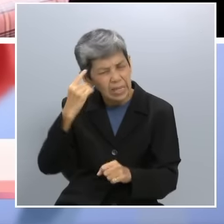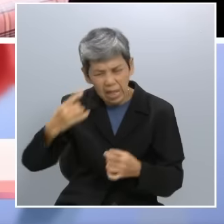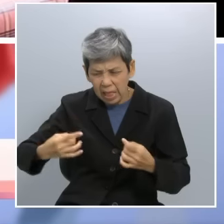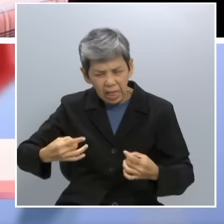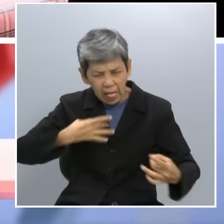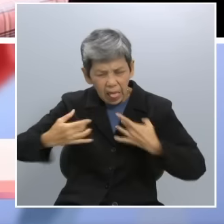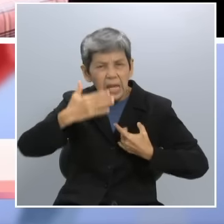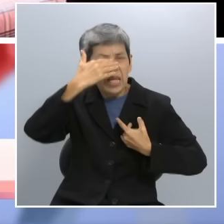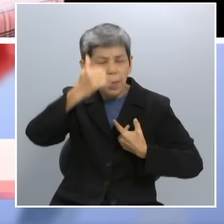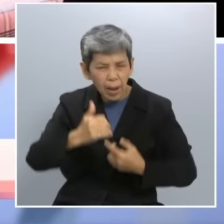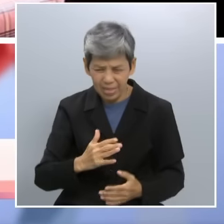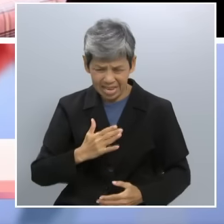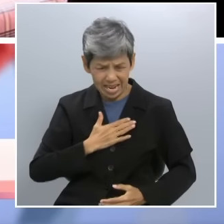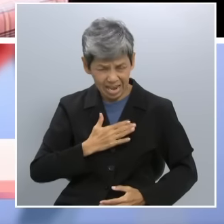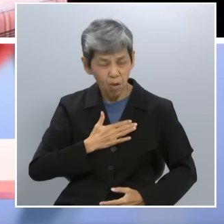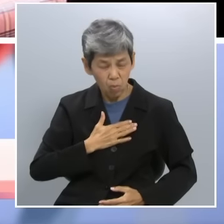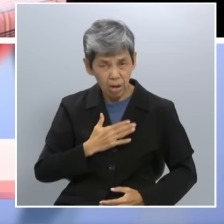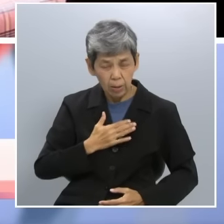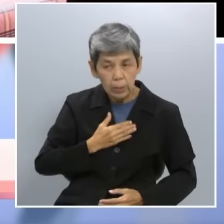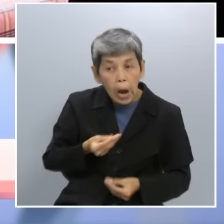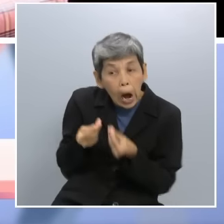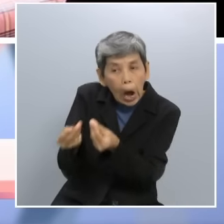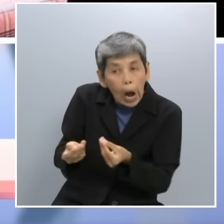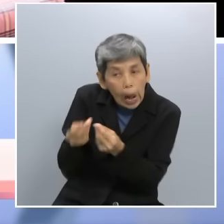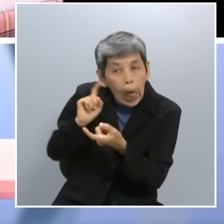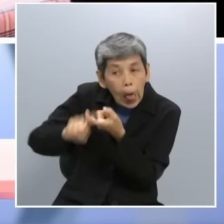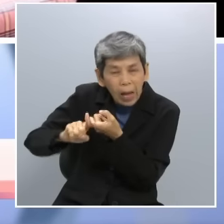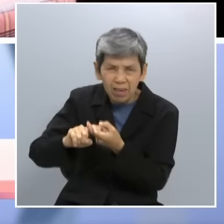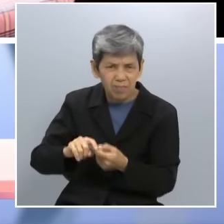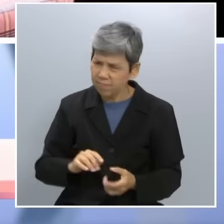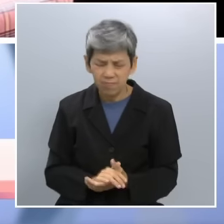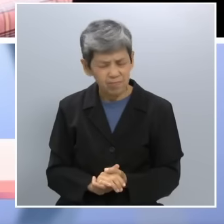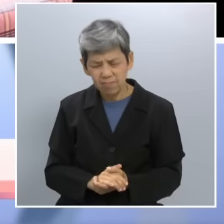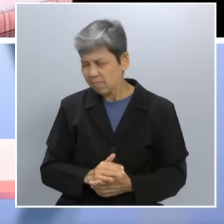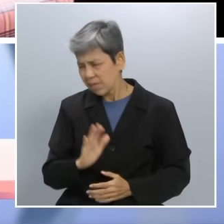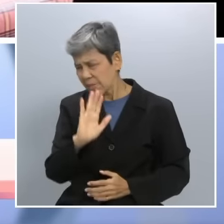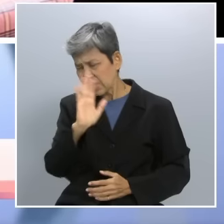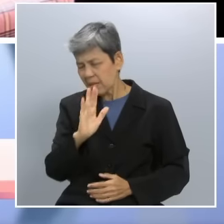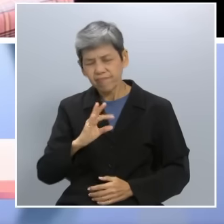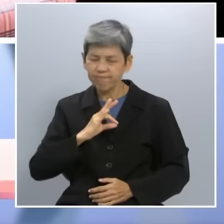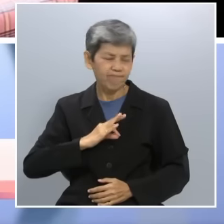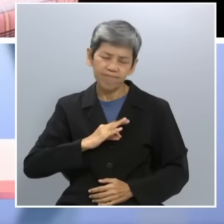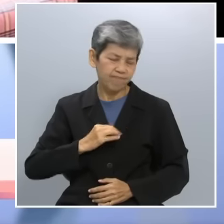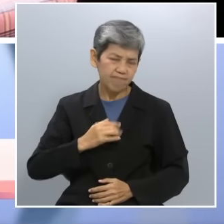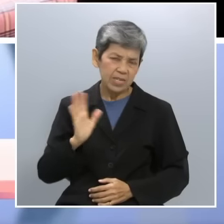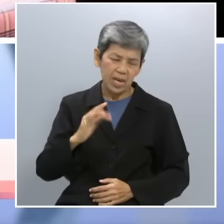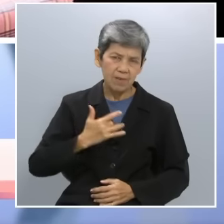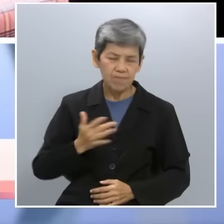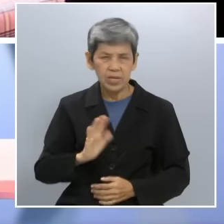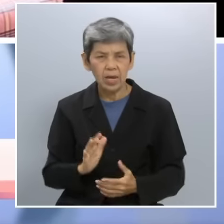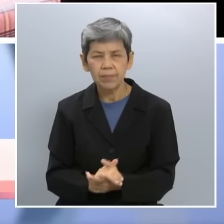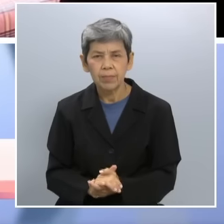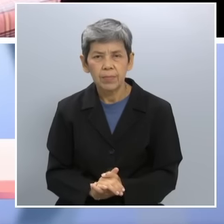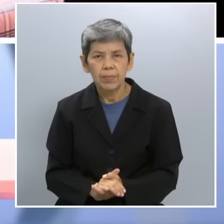แบบเป็นหนูหรือเปล่าที่แบบส่งไปให้เขาเองอะไรเงี้ยเออมันมันไม่โอเคเท่าไหร่คือเราก็ไม่ได้